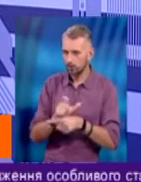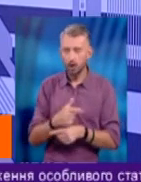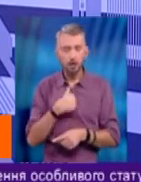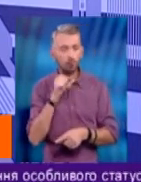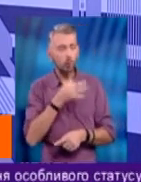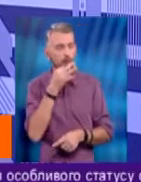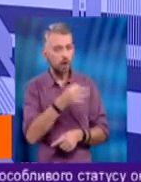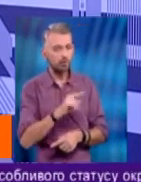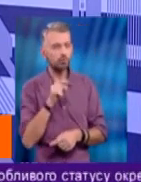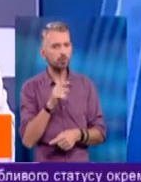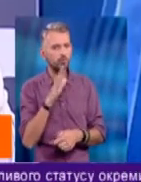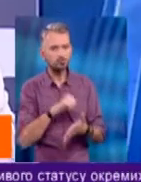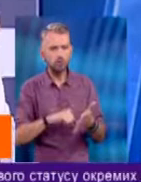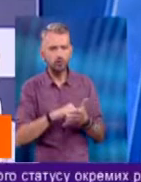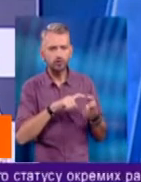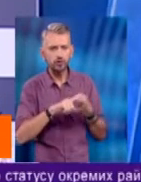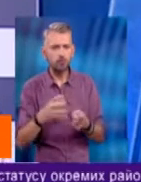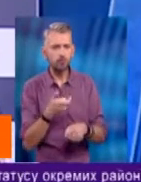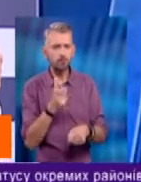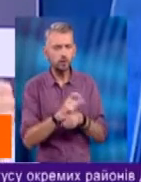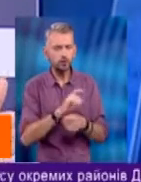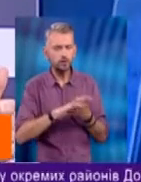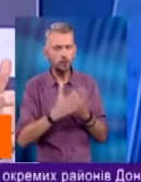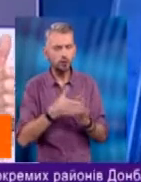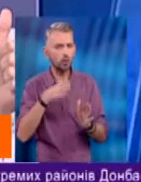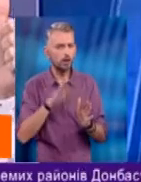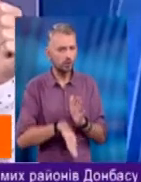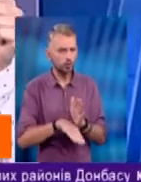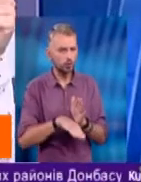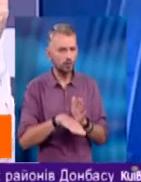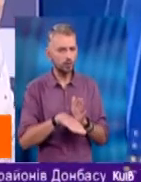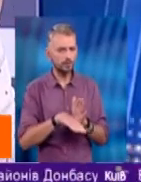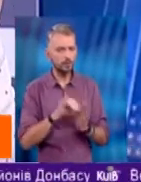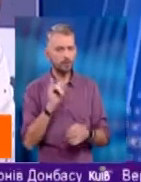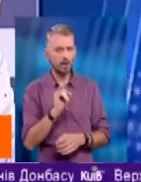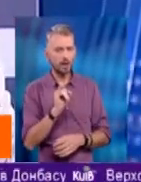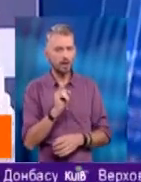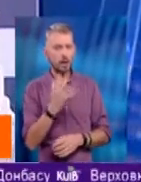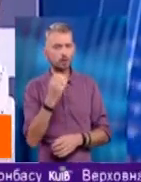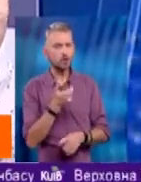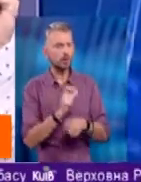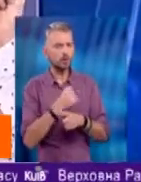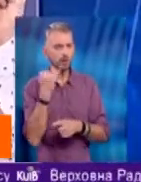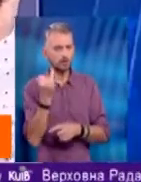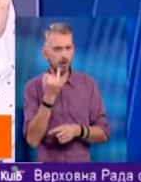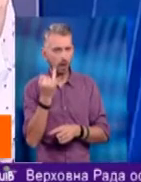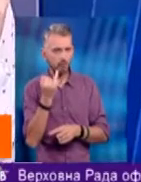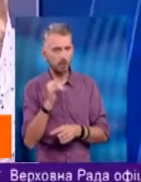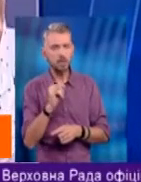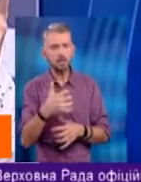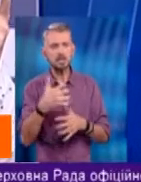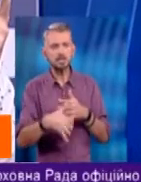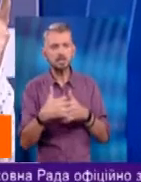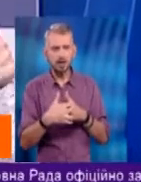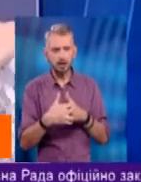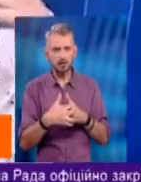можу сказати, що вона спричинить ще більшу ситуацію, гіршу. І ще дуже цікаво, і серед